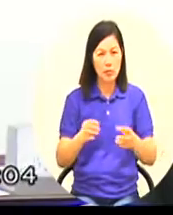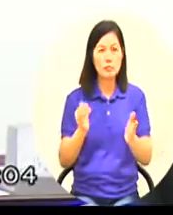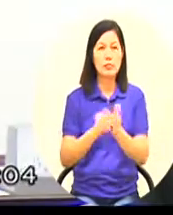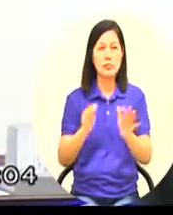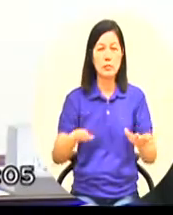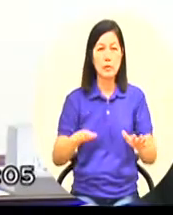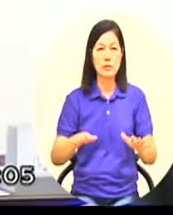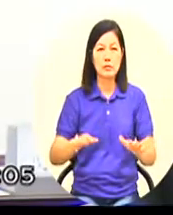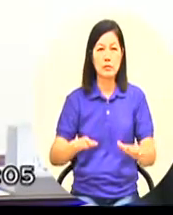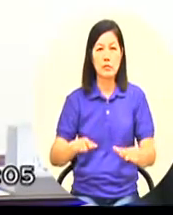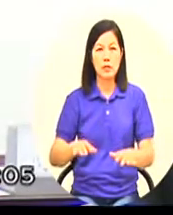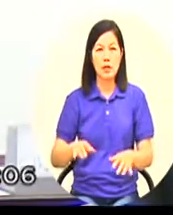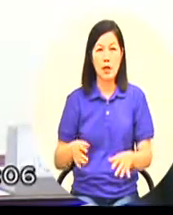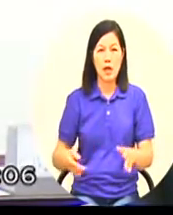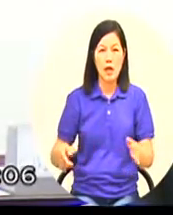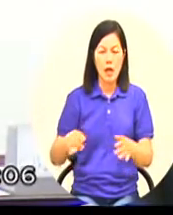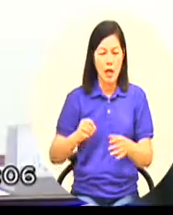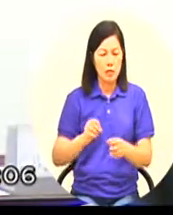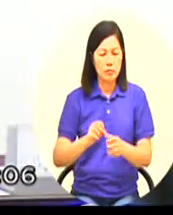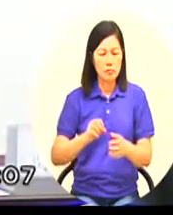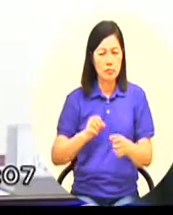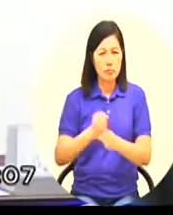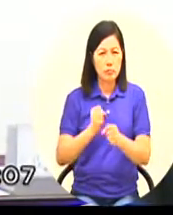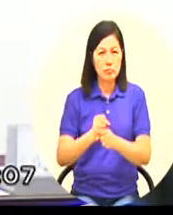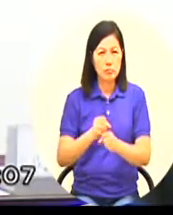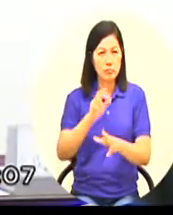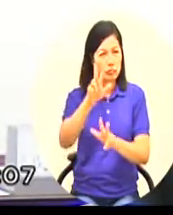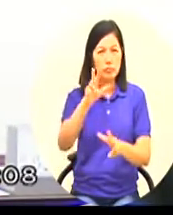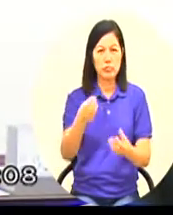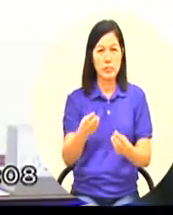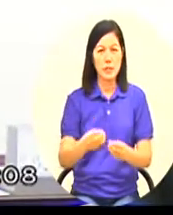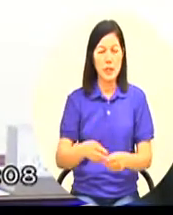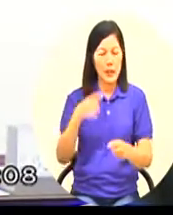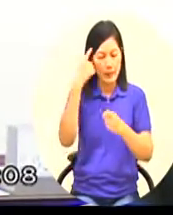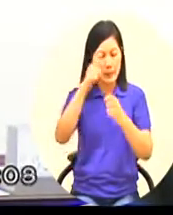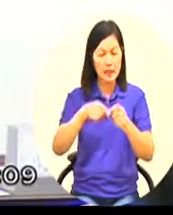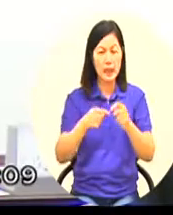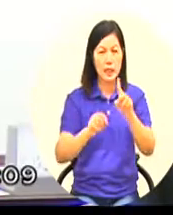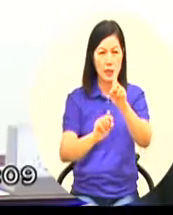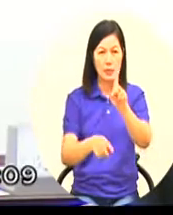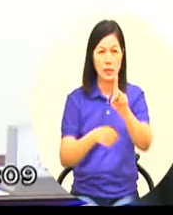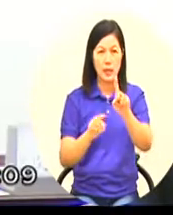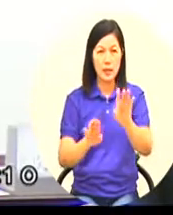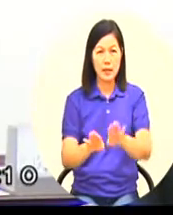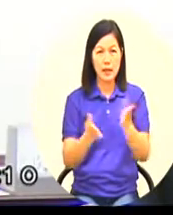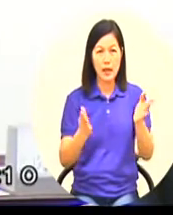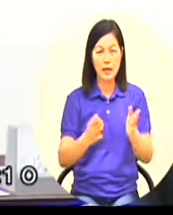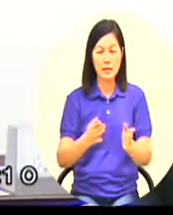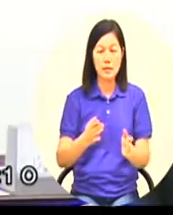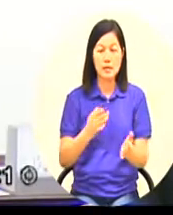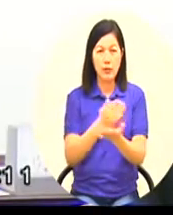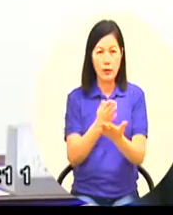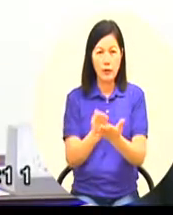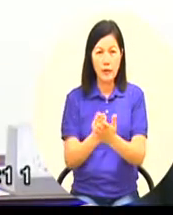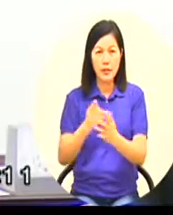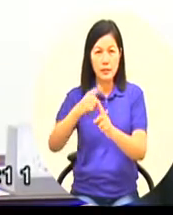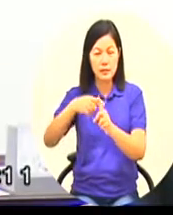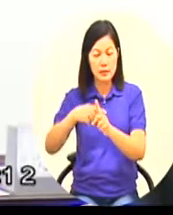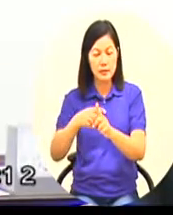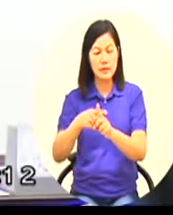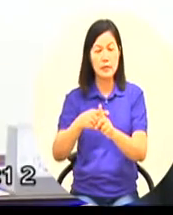正的落实过。你看到现在中央的政策，他决定明年一月开始，他怎么做分级医疗？他先